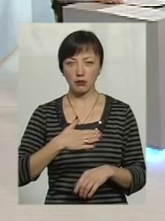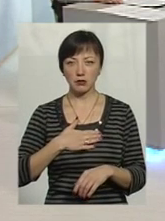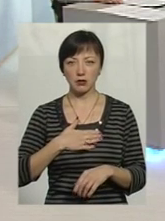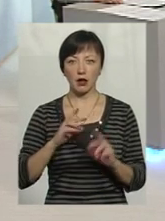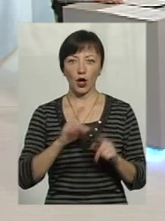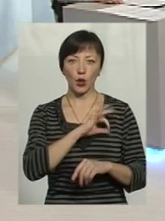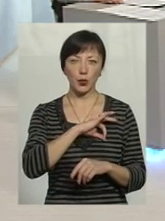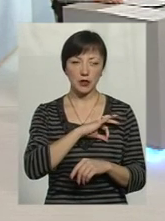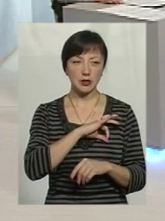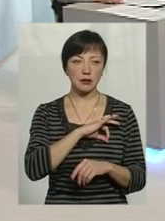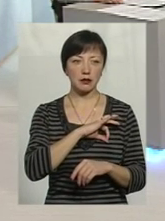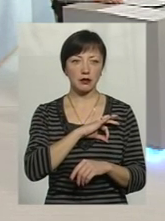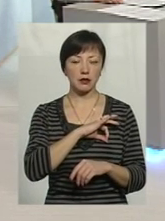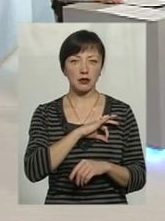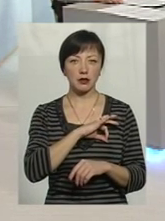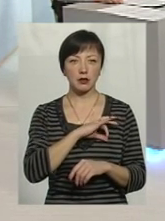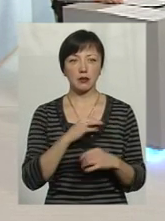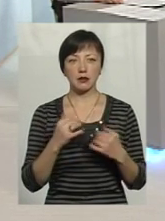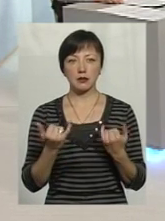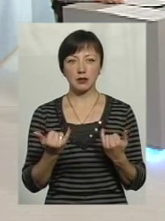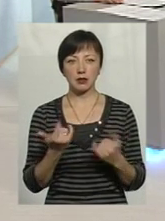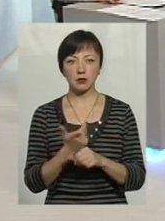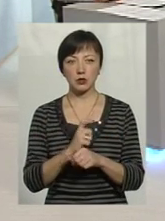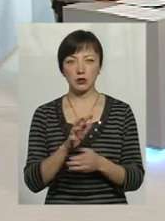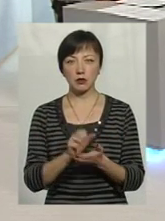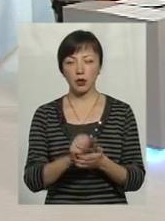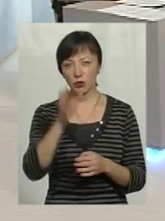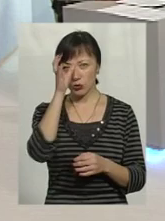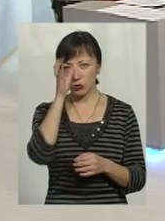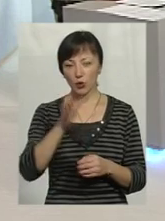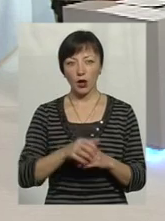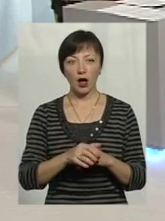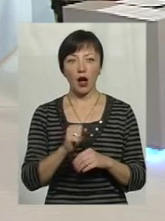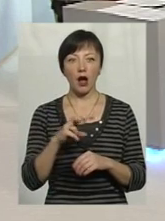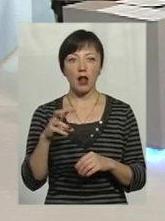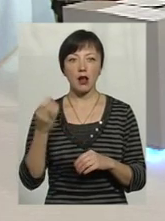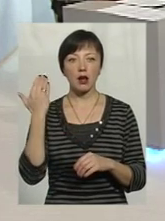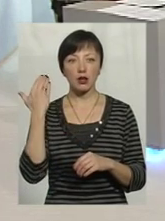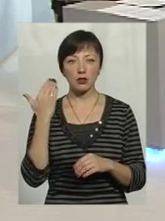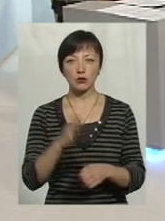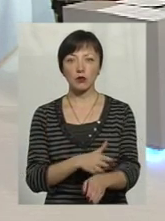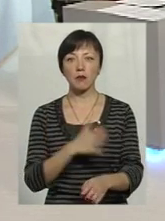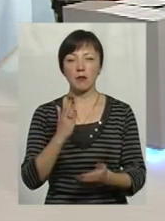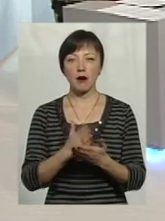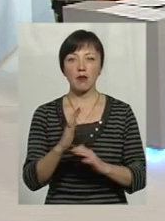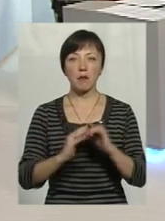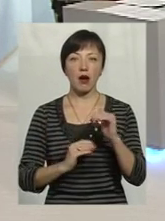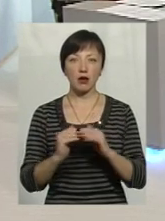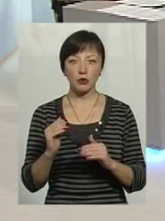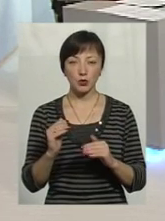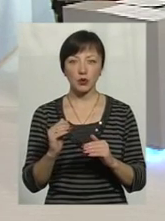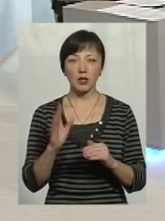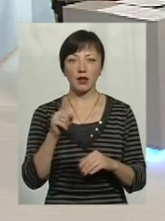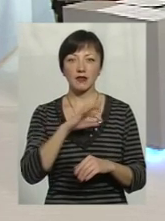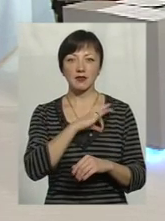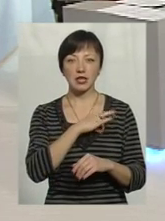і практика. Зараз я то наукою більше займаюся в юриспруденції, але раніше довгий час мав практику і навіть в